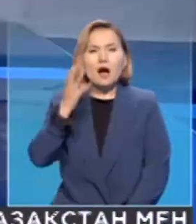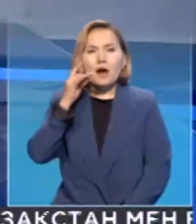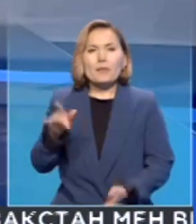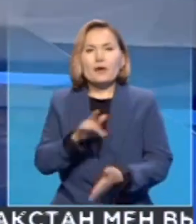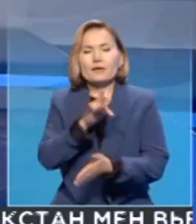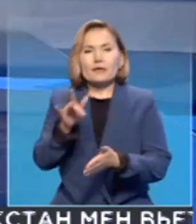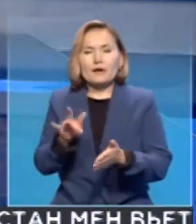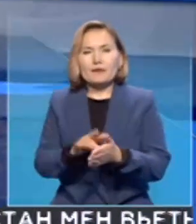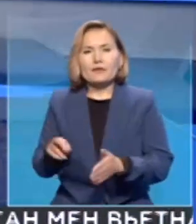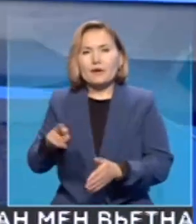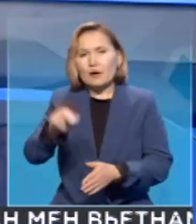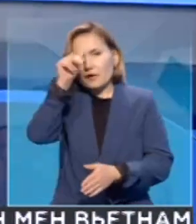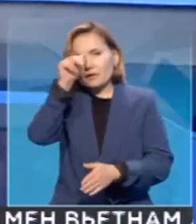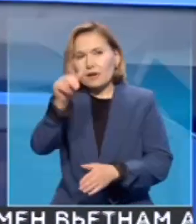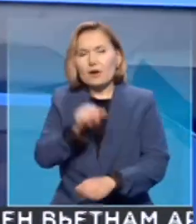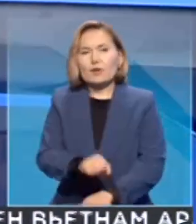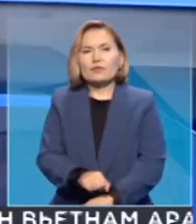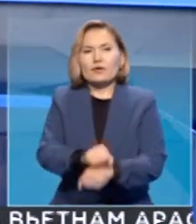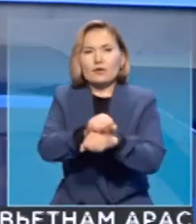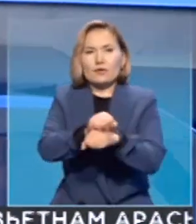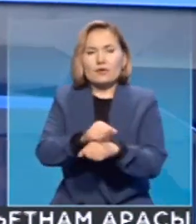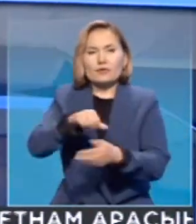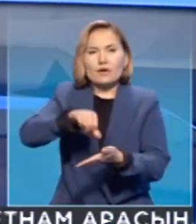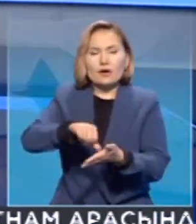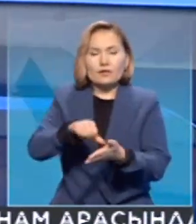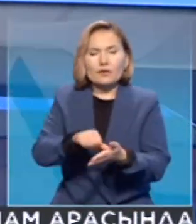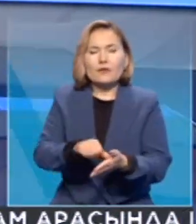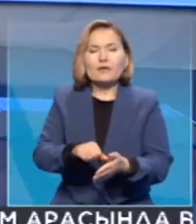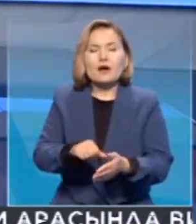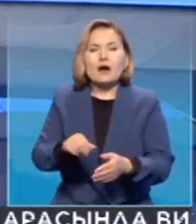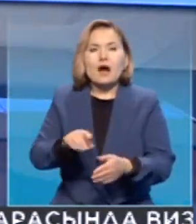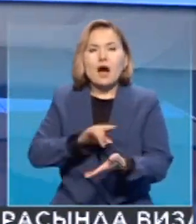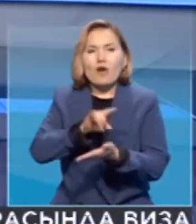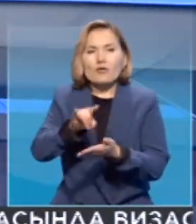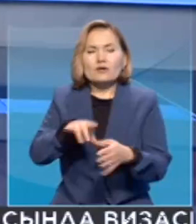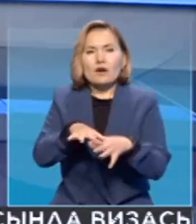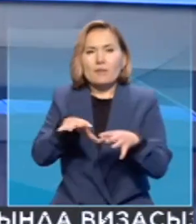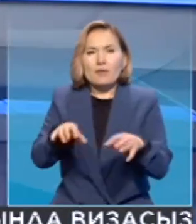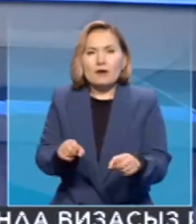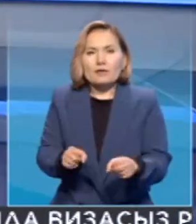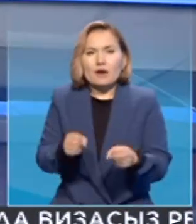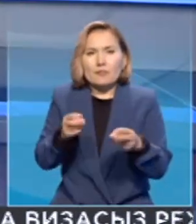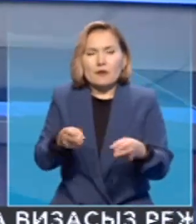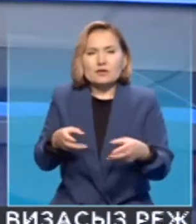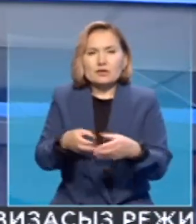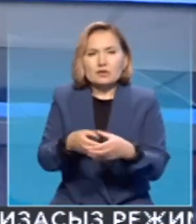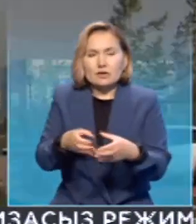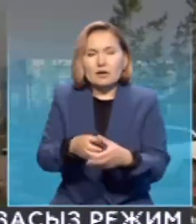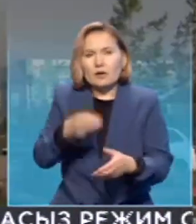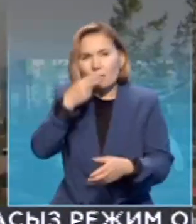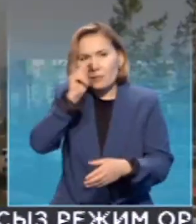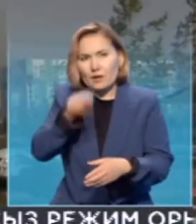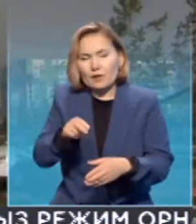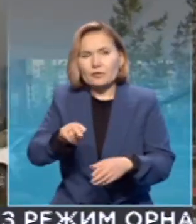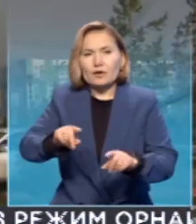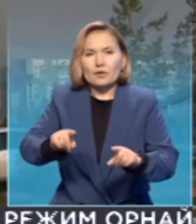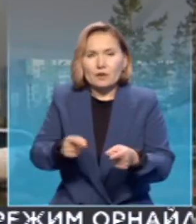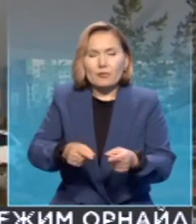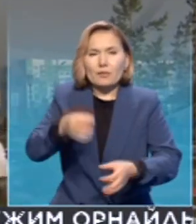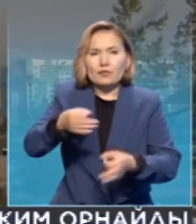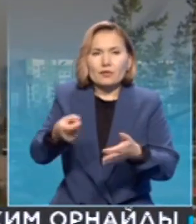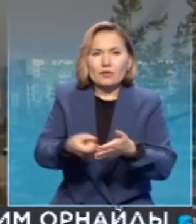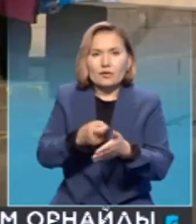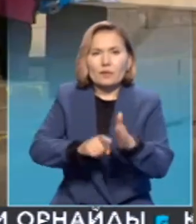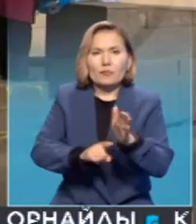Алматыда қаңтар оқиғасы кезінде әуежайды басып алу ісі бойынша сот жалғасуда. Қылмыстық істер жөніндегі мамандандырылған ауданаралық сотта